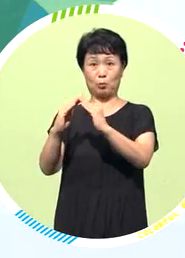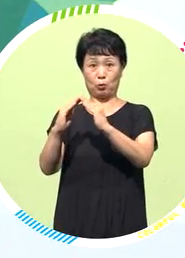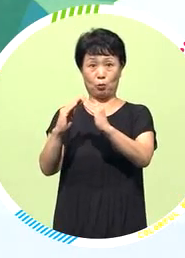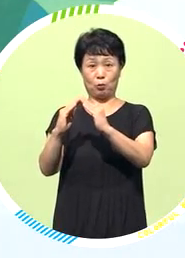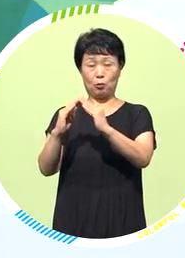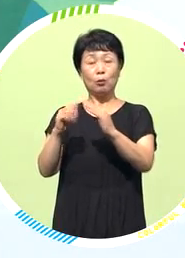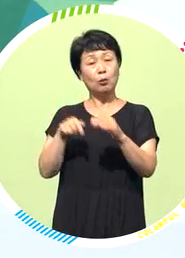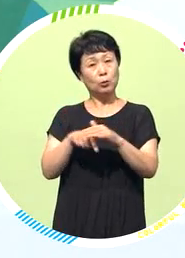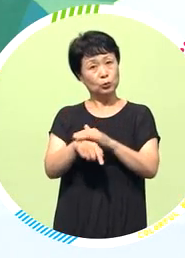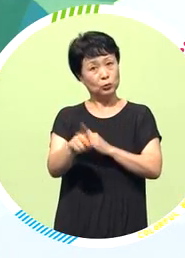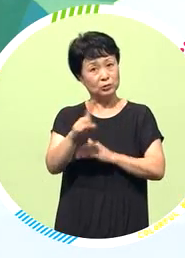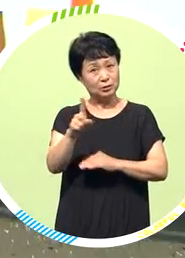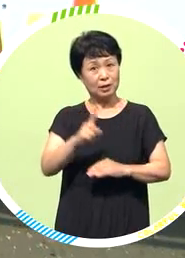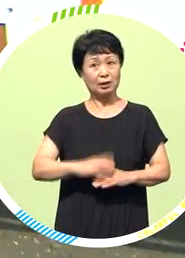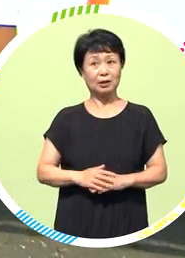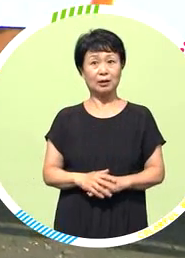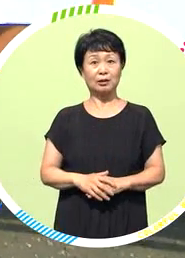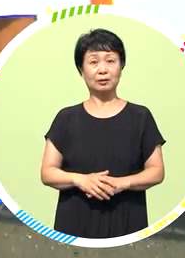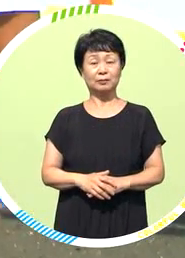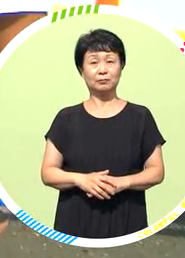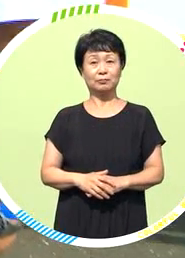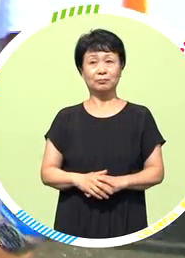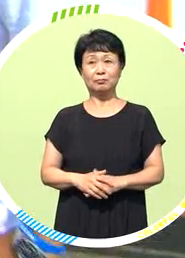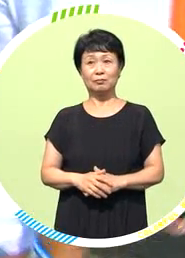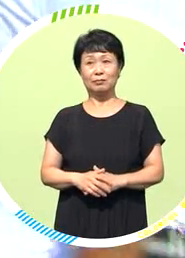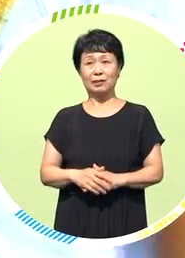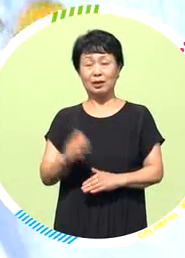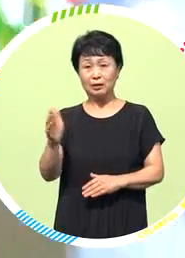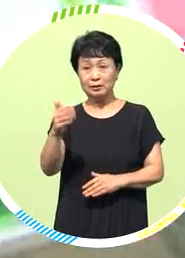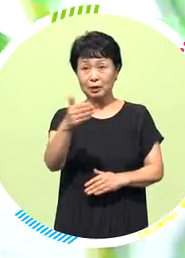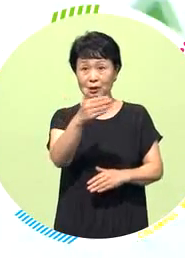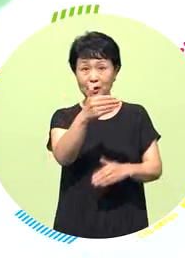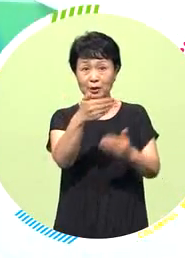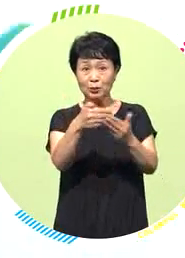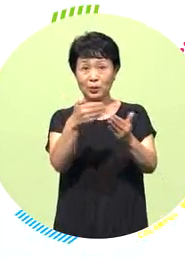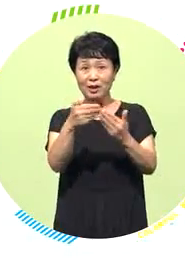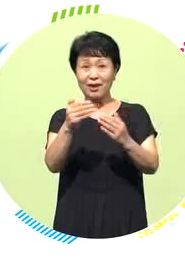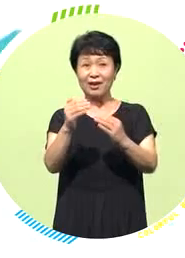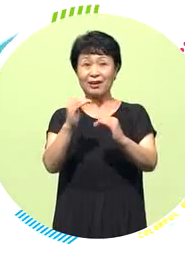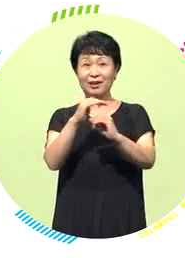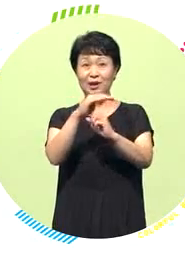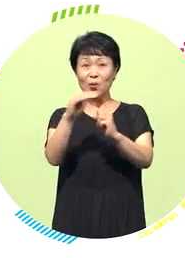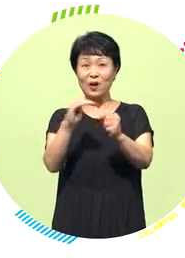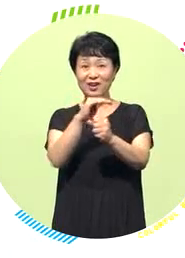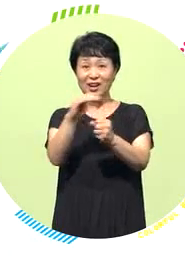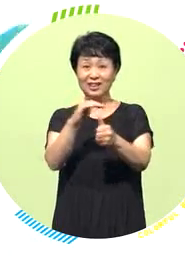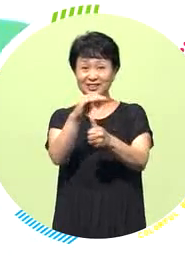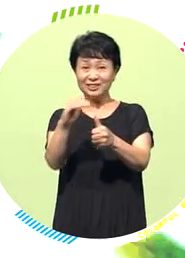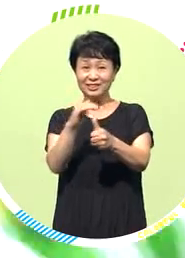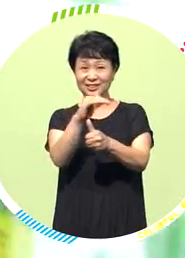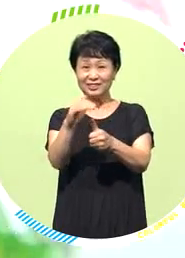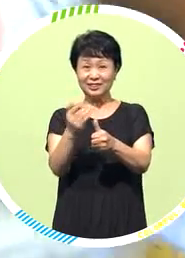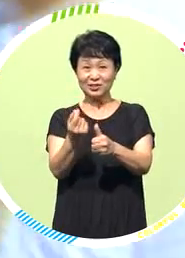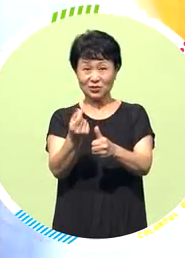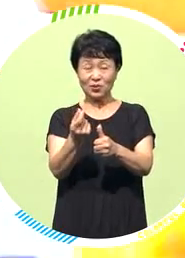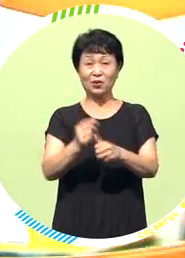はですね、すごい可愛らしい絵が描いてあります。これはどうしたんですか。